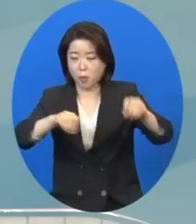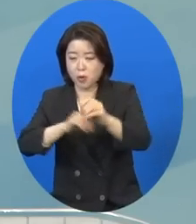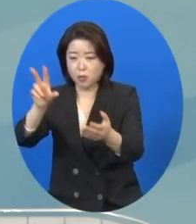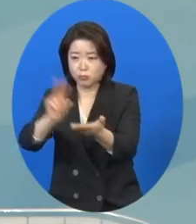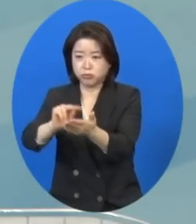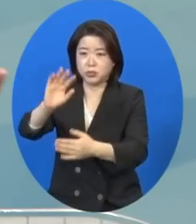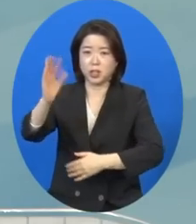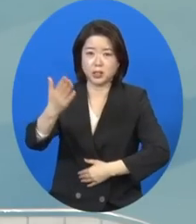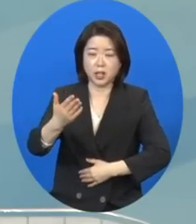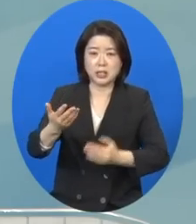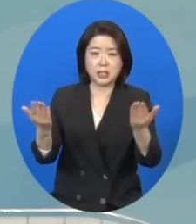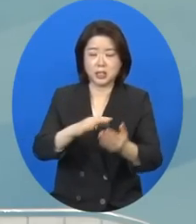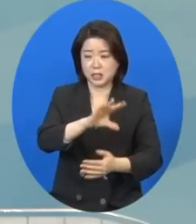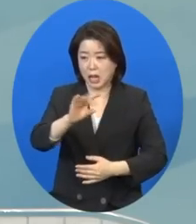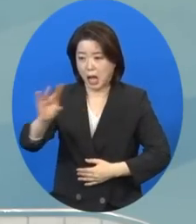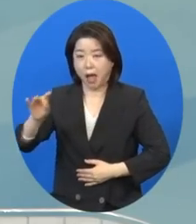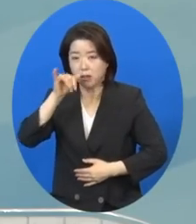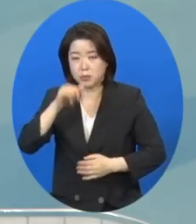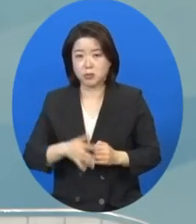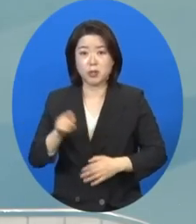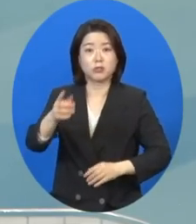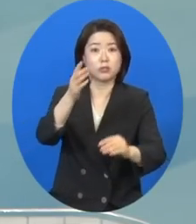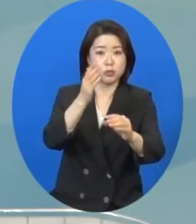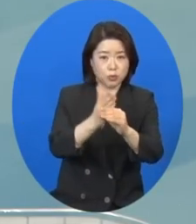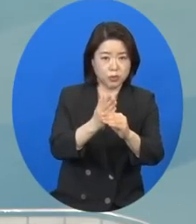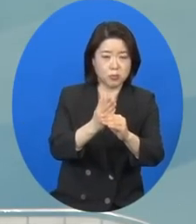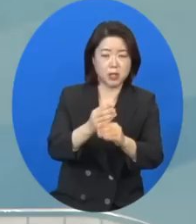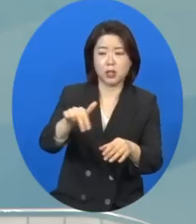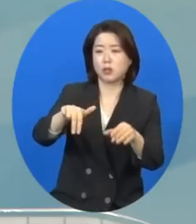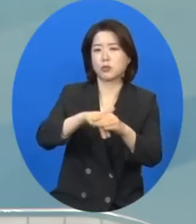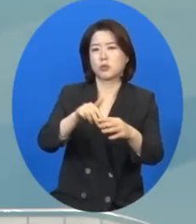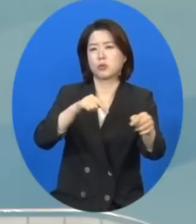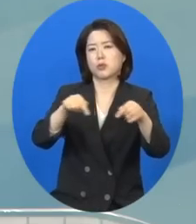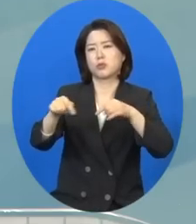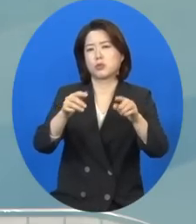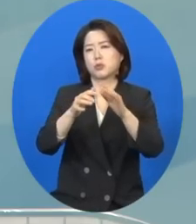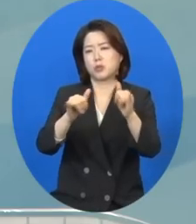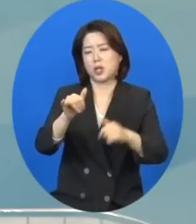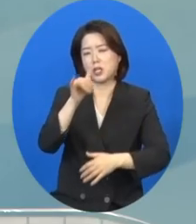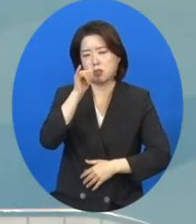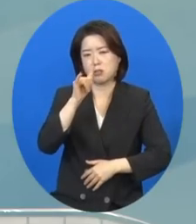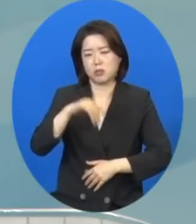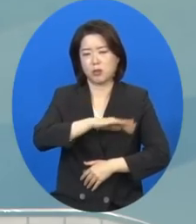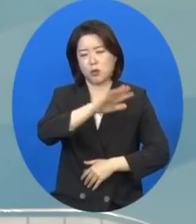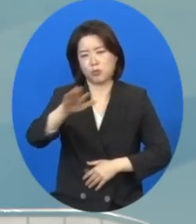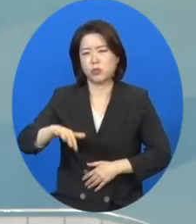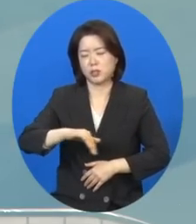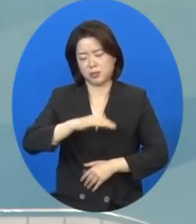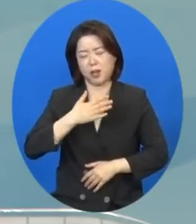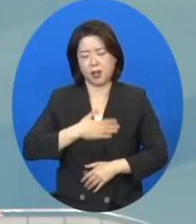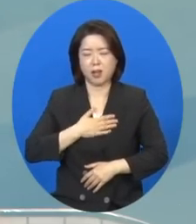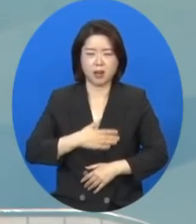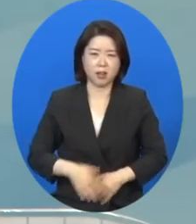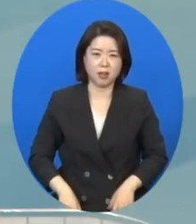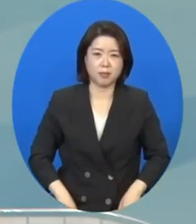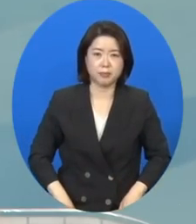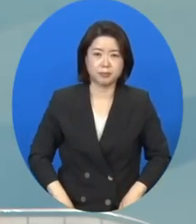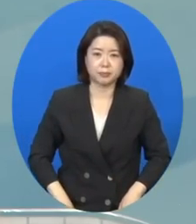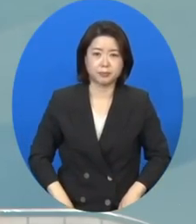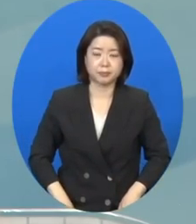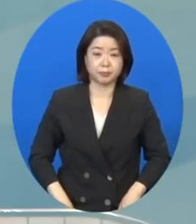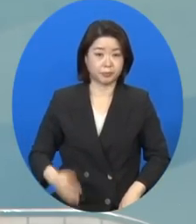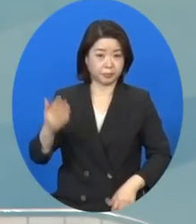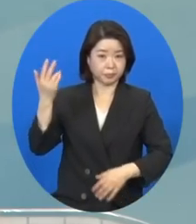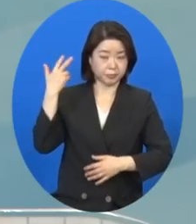일들이 종종 있어 왔고 그 중심에 종교 제도자들이 있었다는 것을 우리는 부인할 수가 없을 것입니다